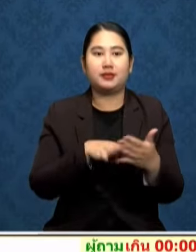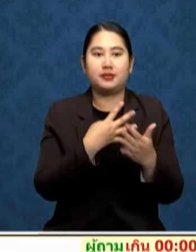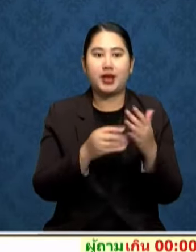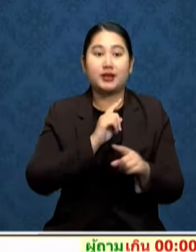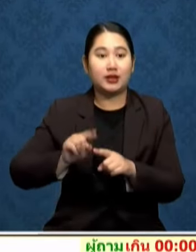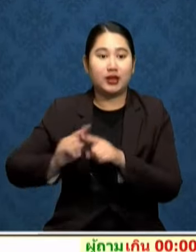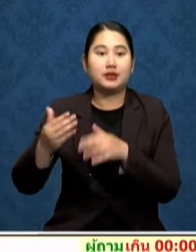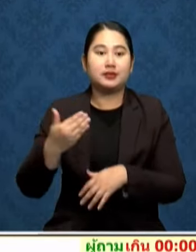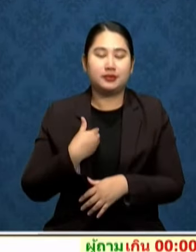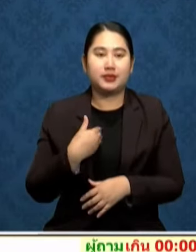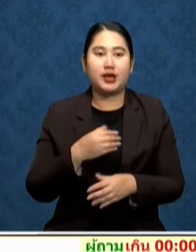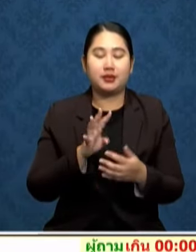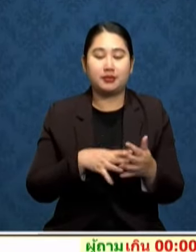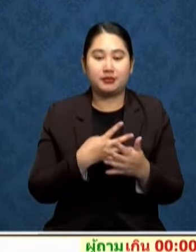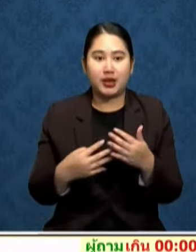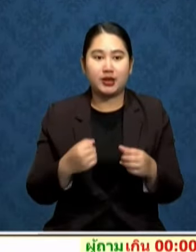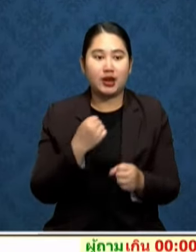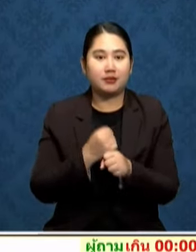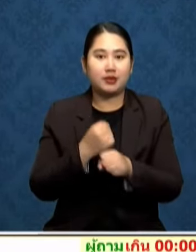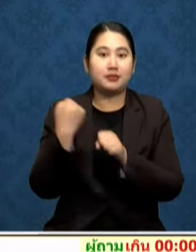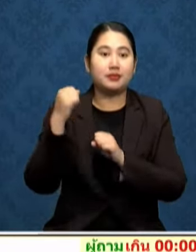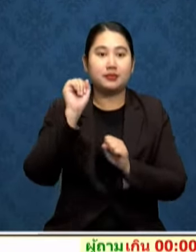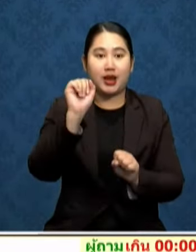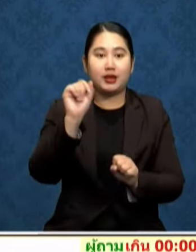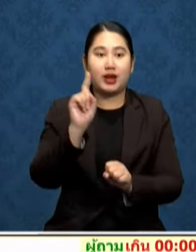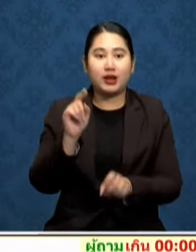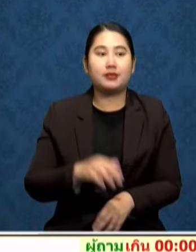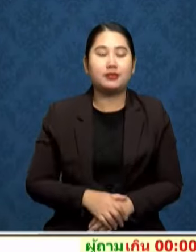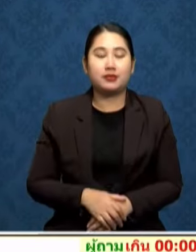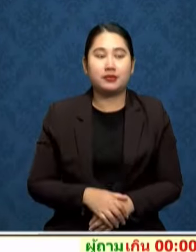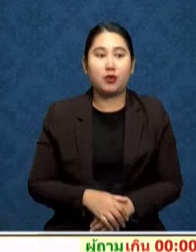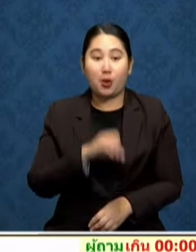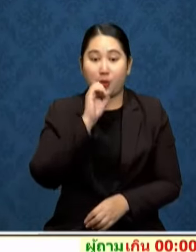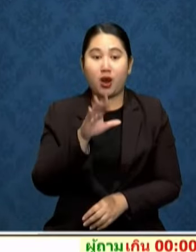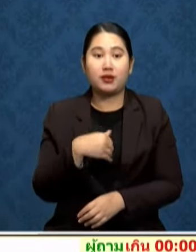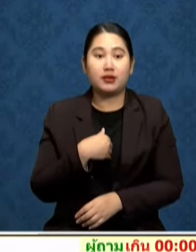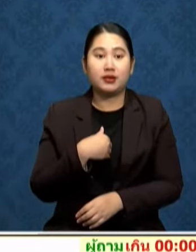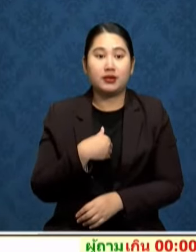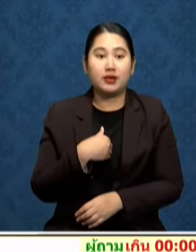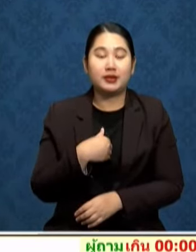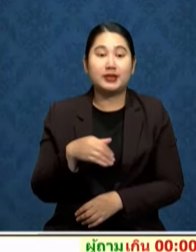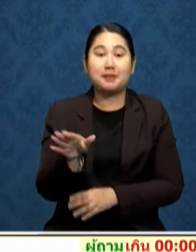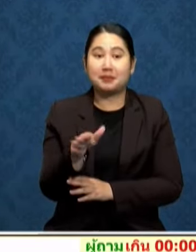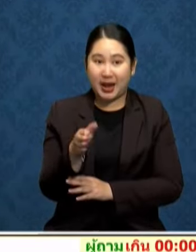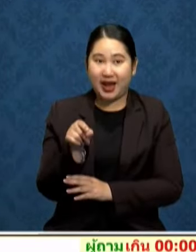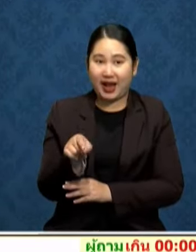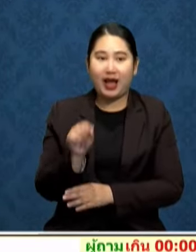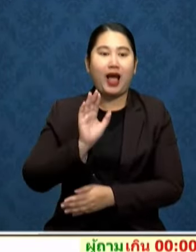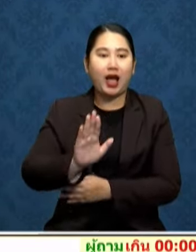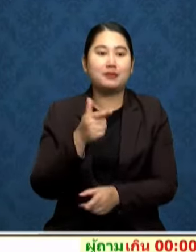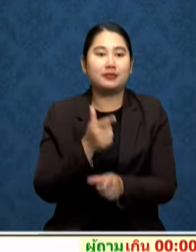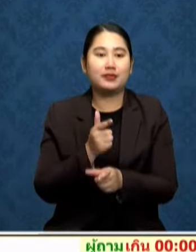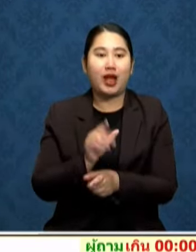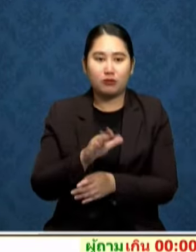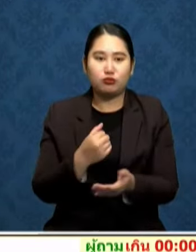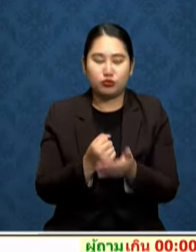ว่าจะเป็นเรื่องของการยกการออกประกาศในการห้ามเลี้ยงสัตว์ชนิดนี้ในบ่อรณรงค์ให้ช่ว